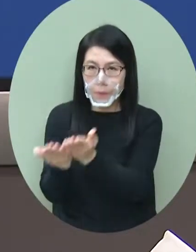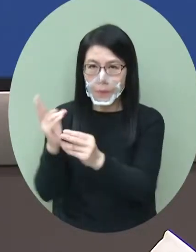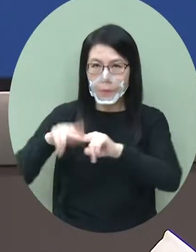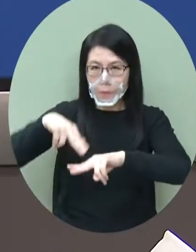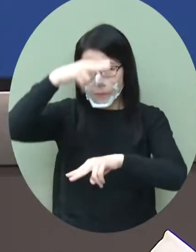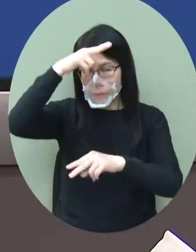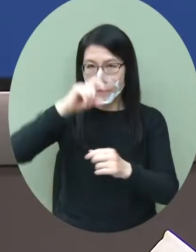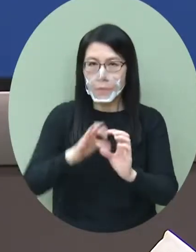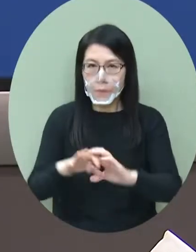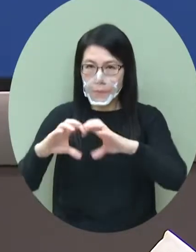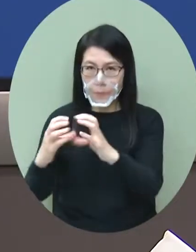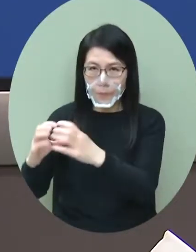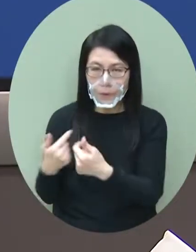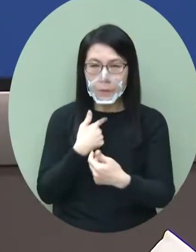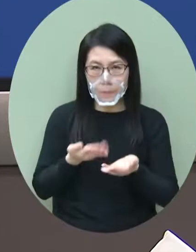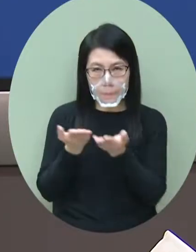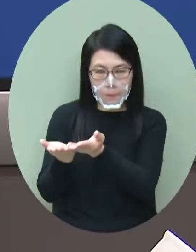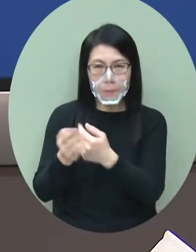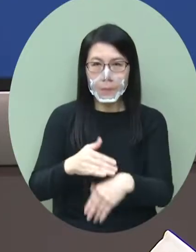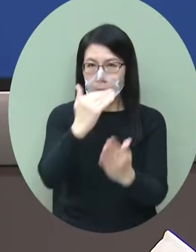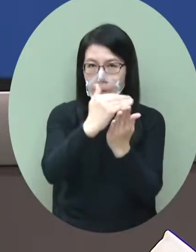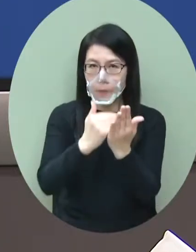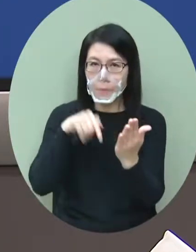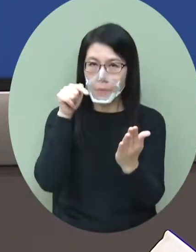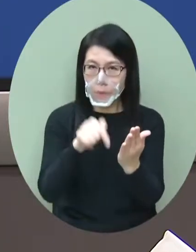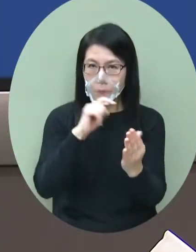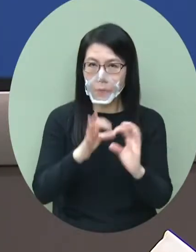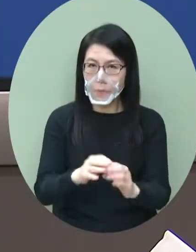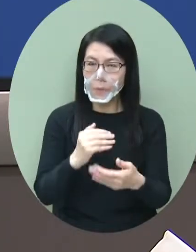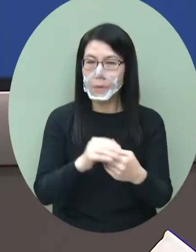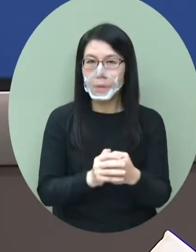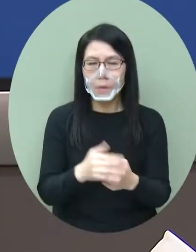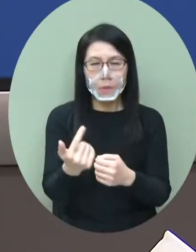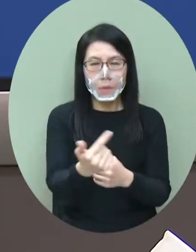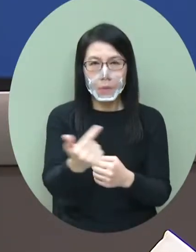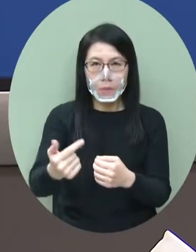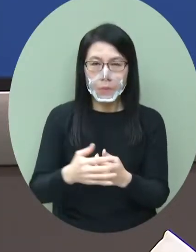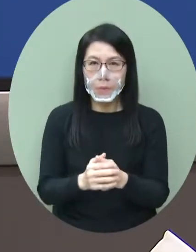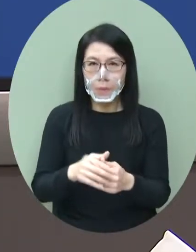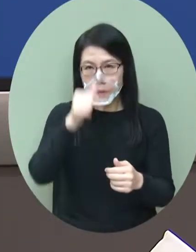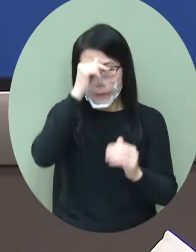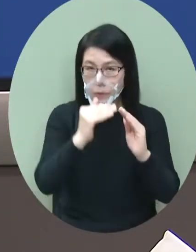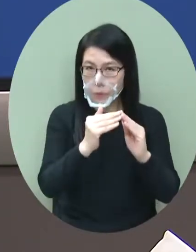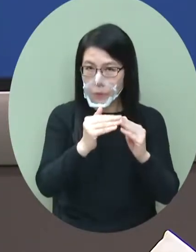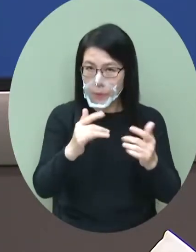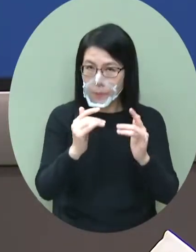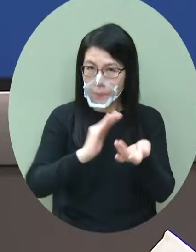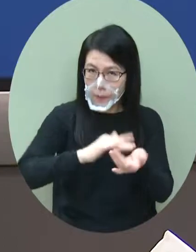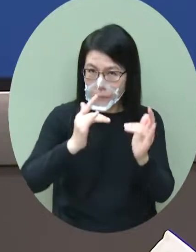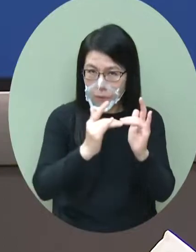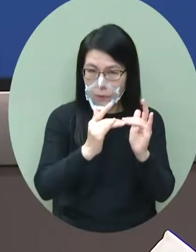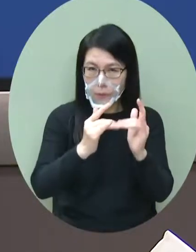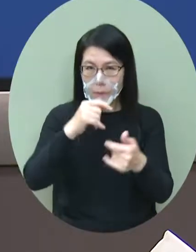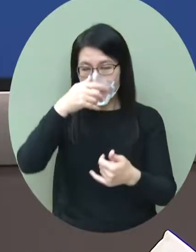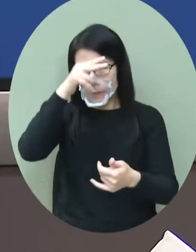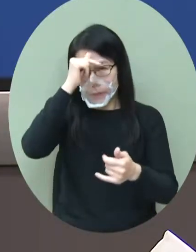式提交了给中央的相关部委。而在清单里面的项目呢，大致医院里面的